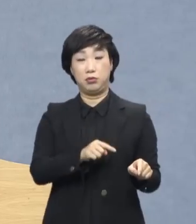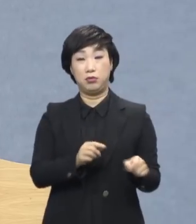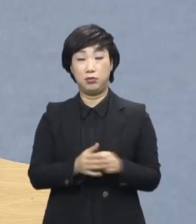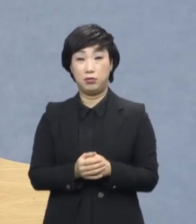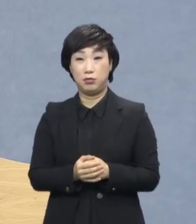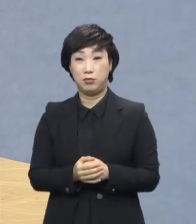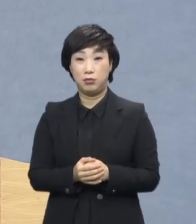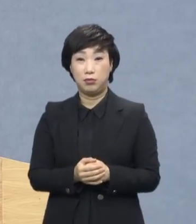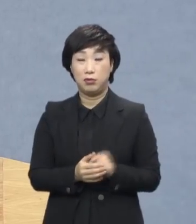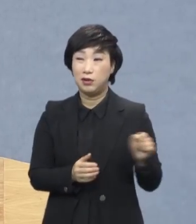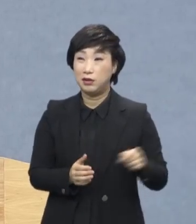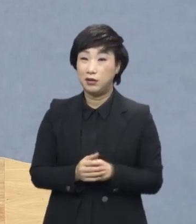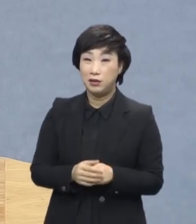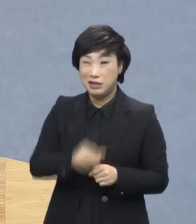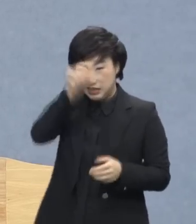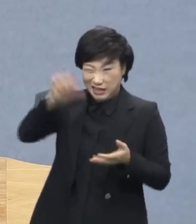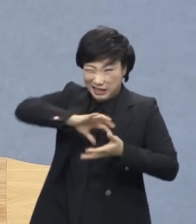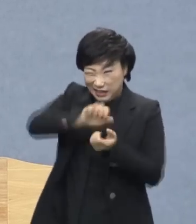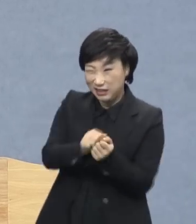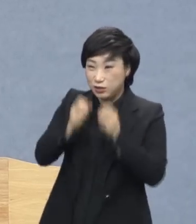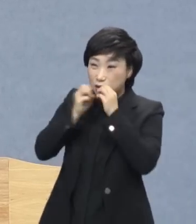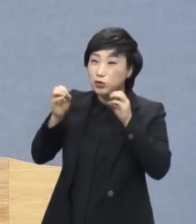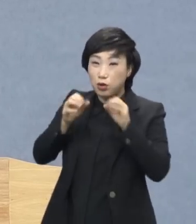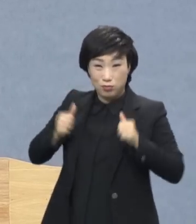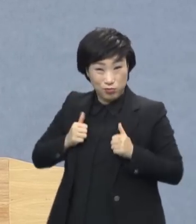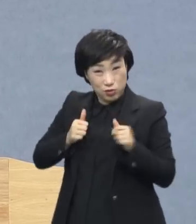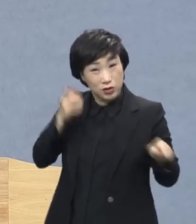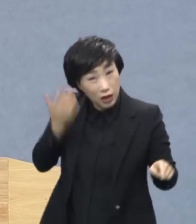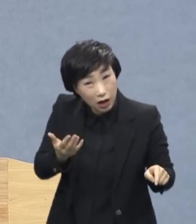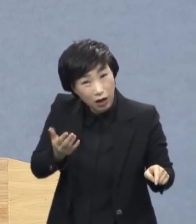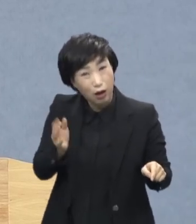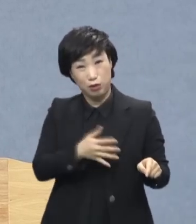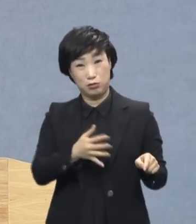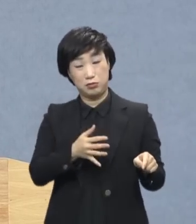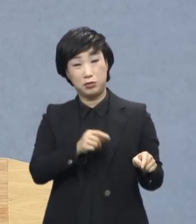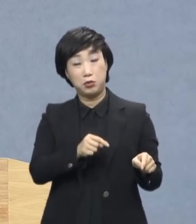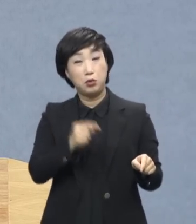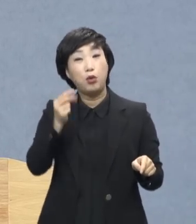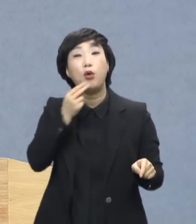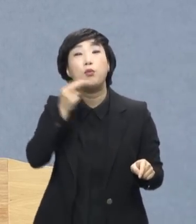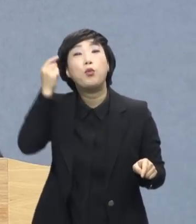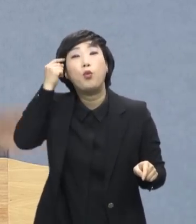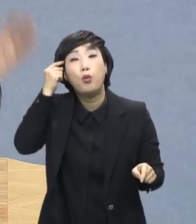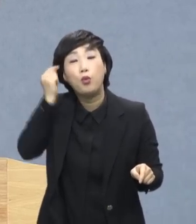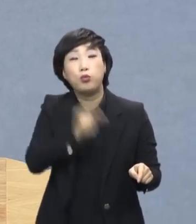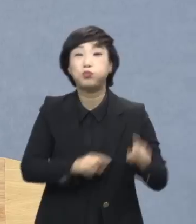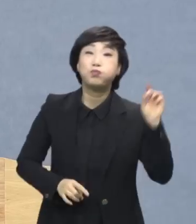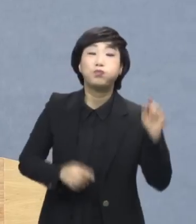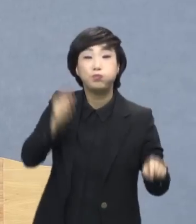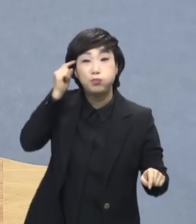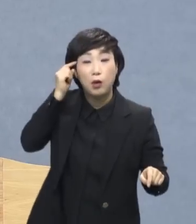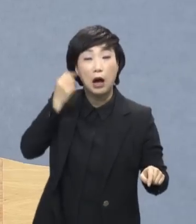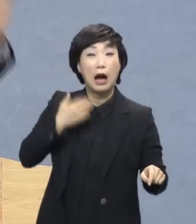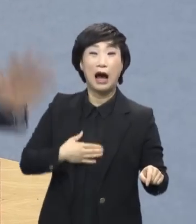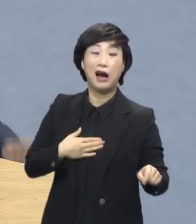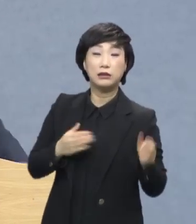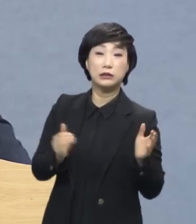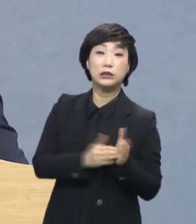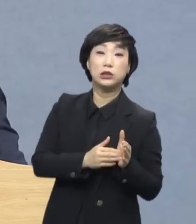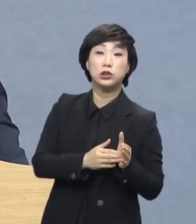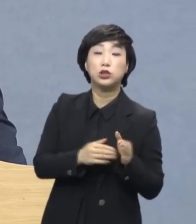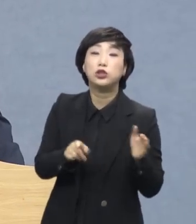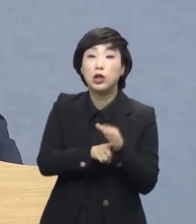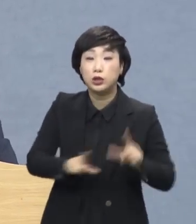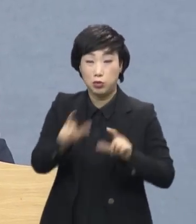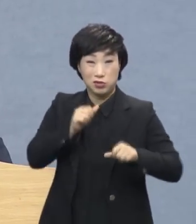사람 내 생에 다해서 전도 오는 거 봤어? 안 해. 왜 안느냐? 알고 있는 것으로